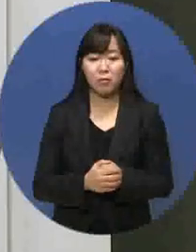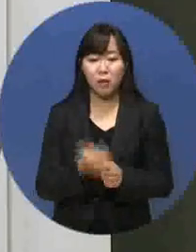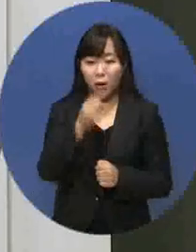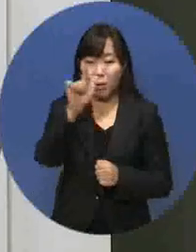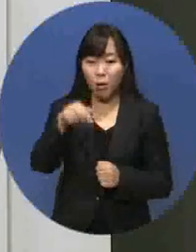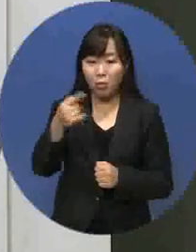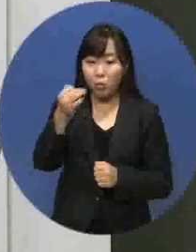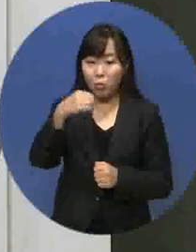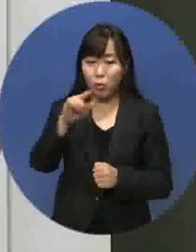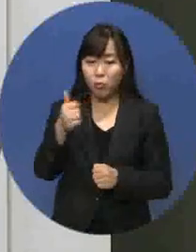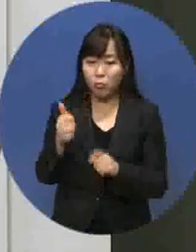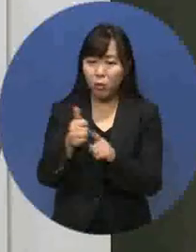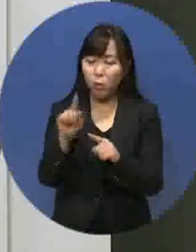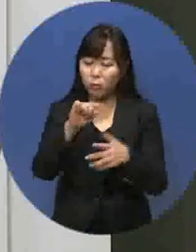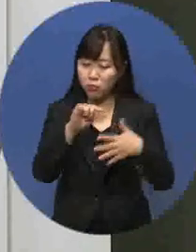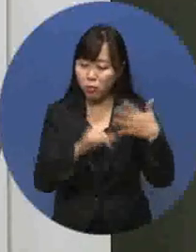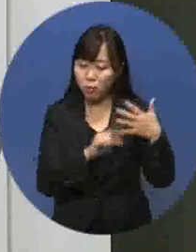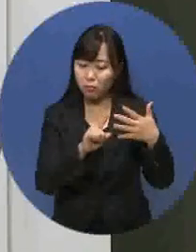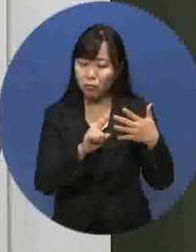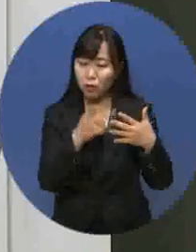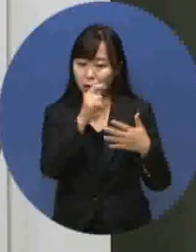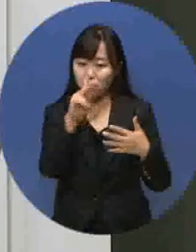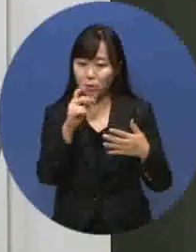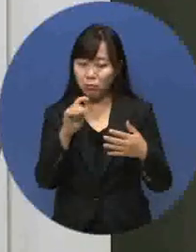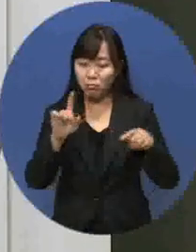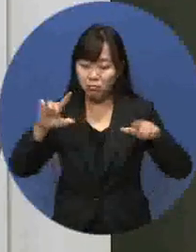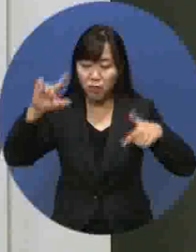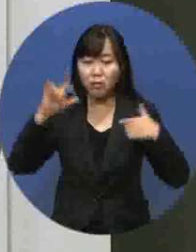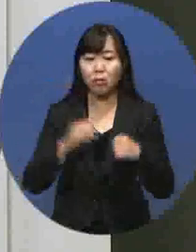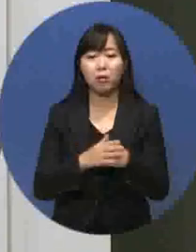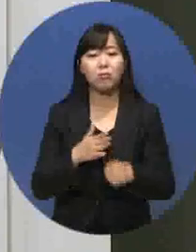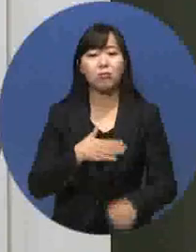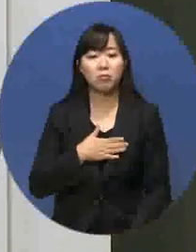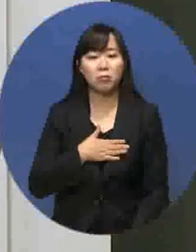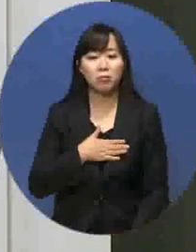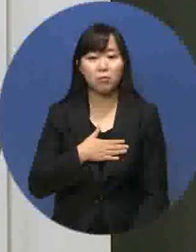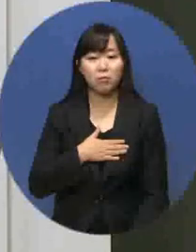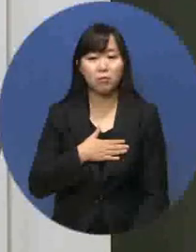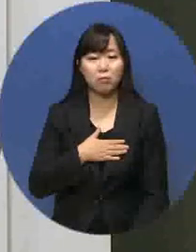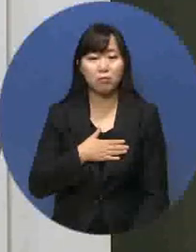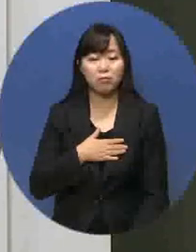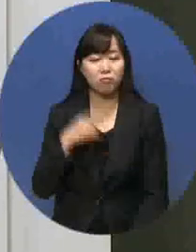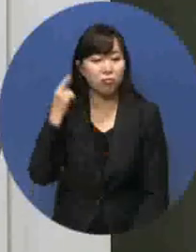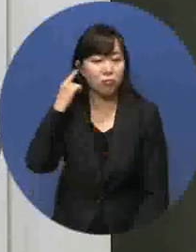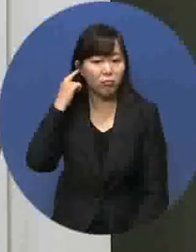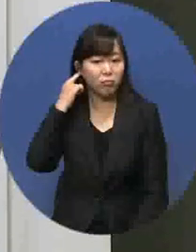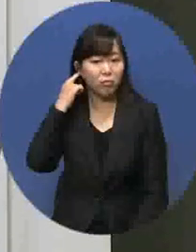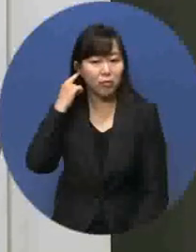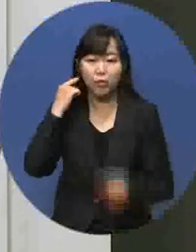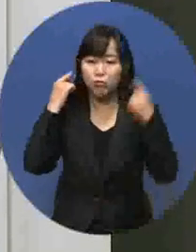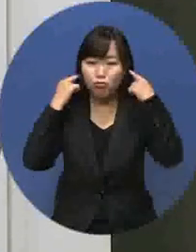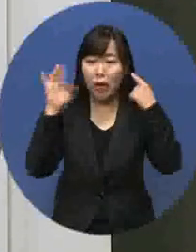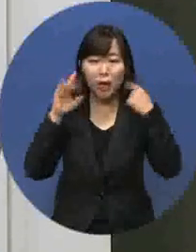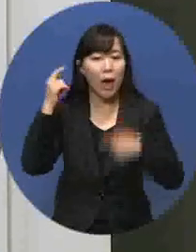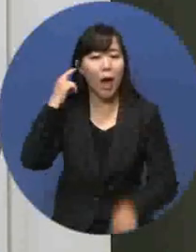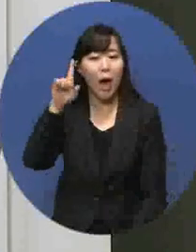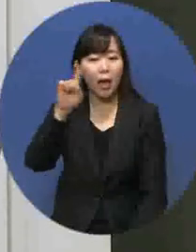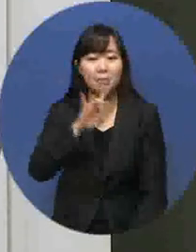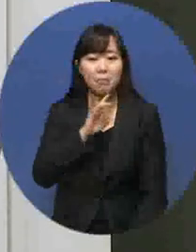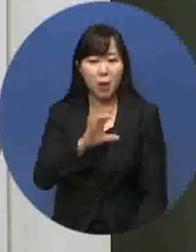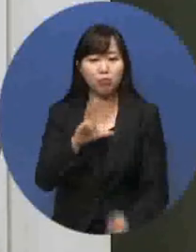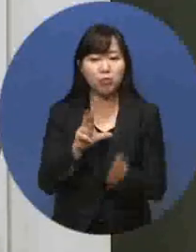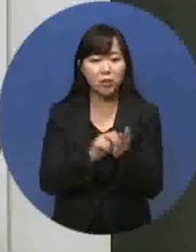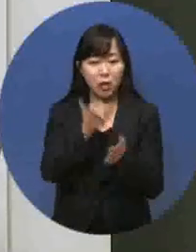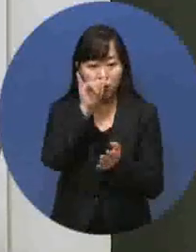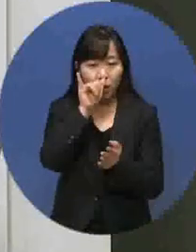곽도원 씨가 어느 프로그램에 나와서 실은 내가 한쪽 귀에 문제가 있다라고 얘기한